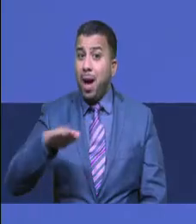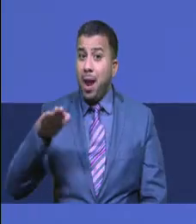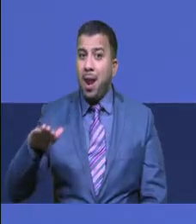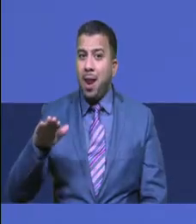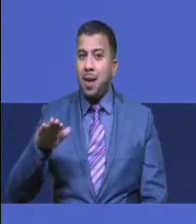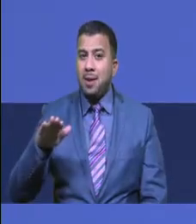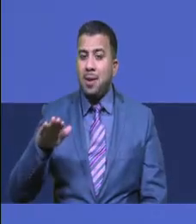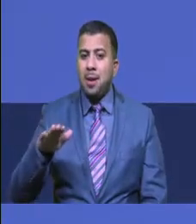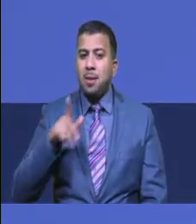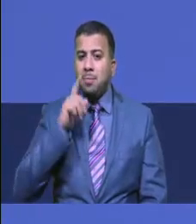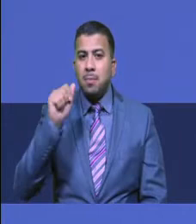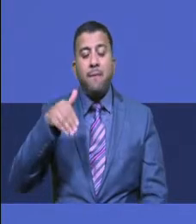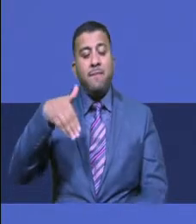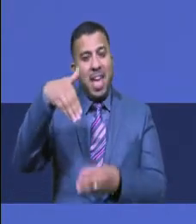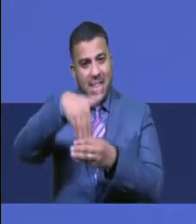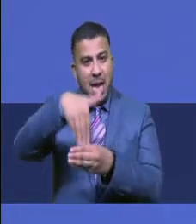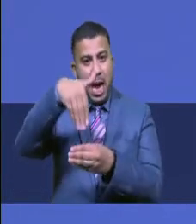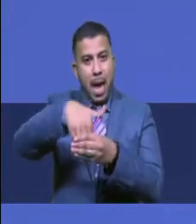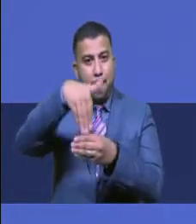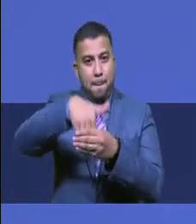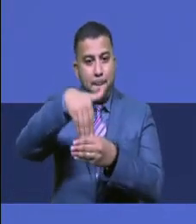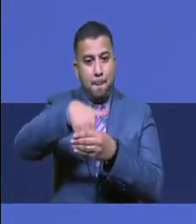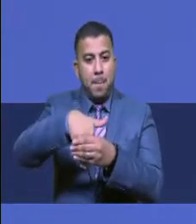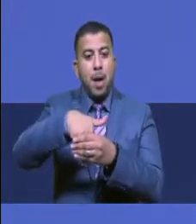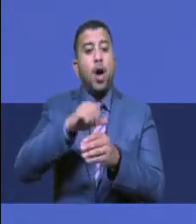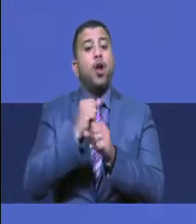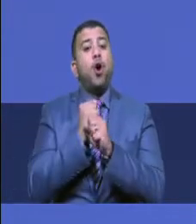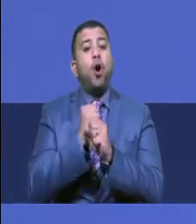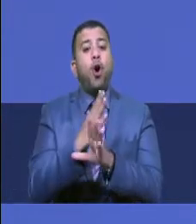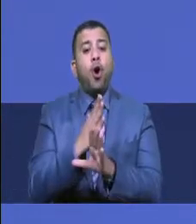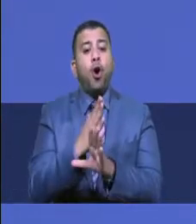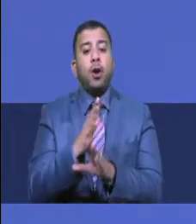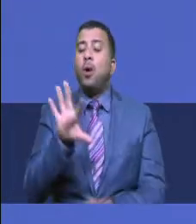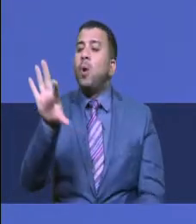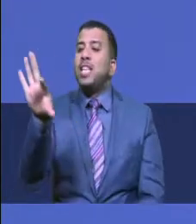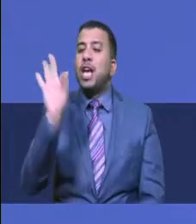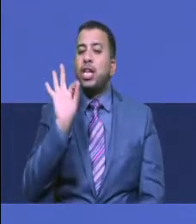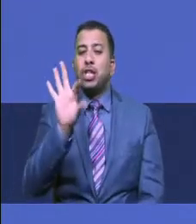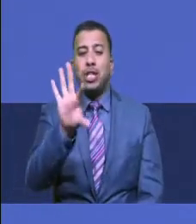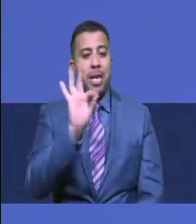فيه الانتخاب الحر والترشيح